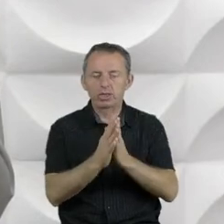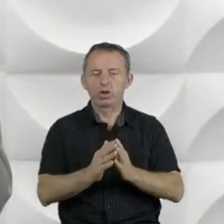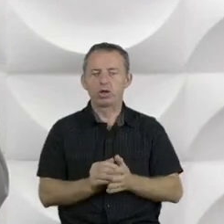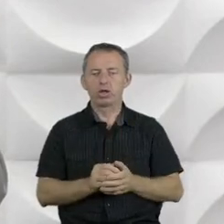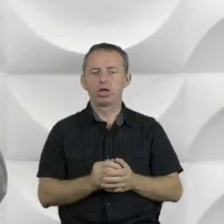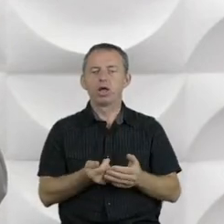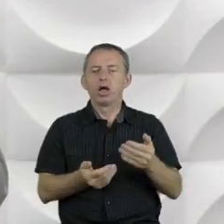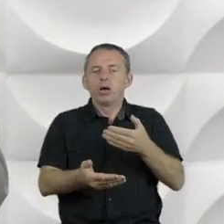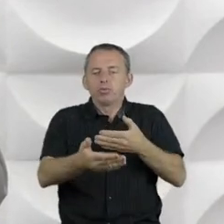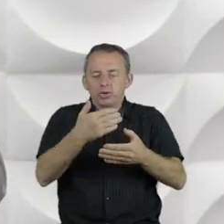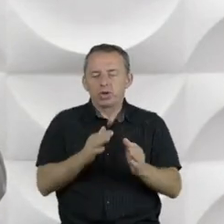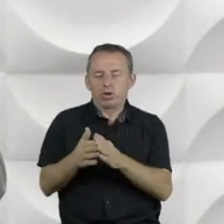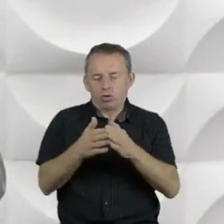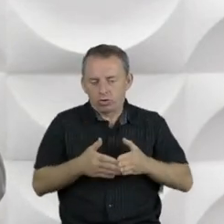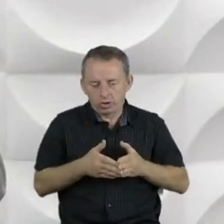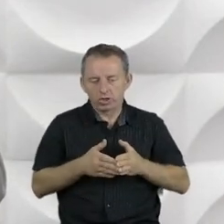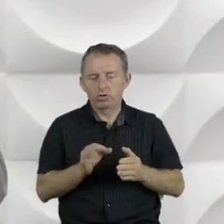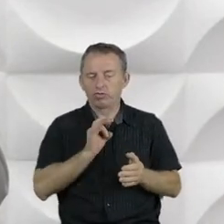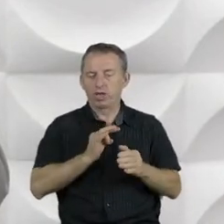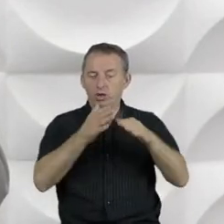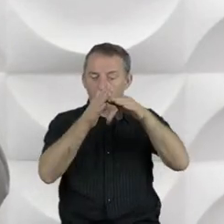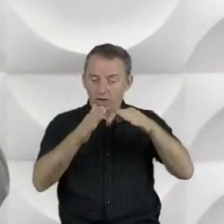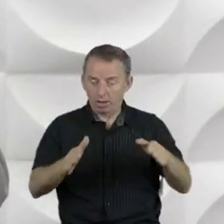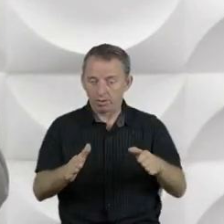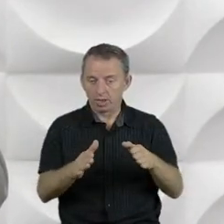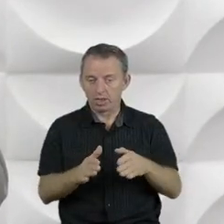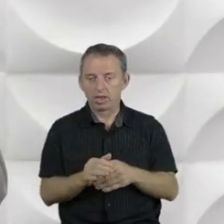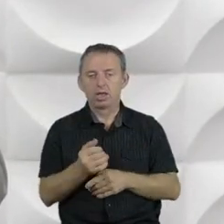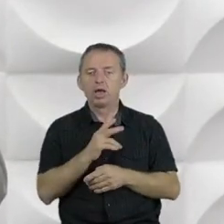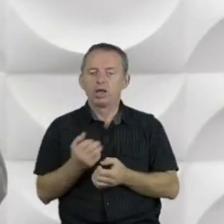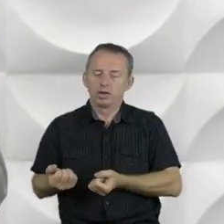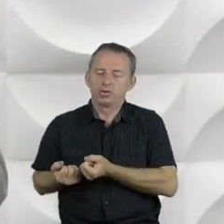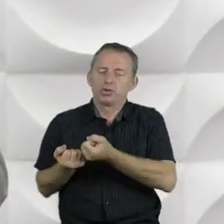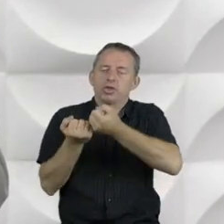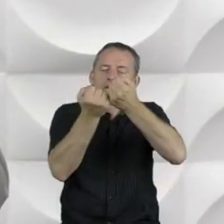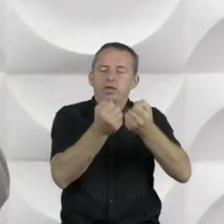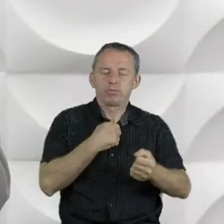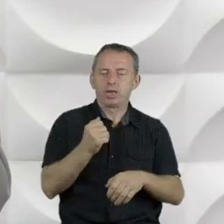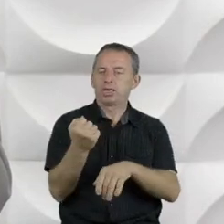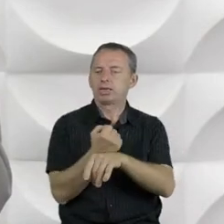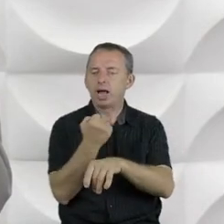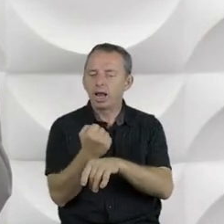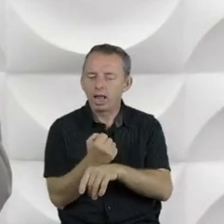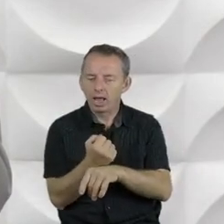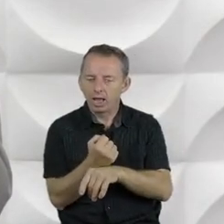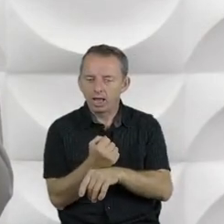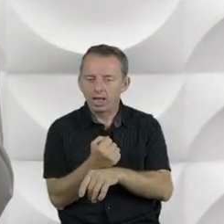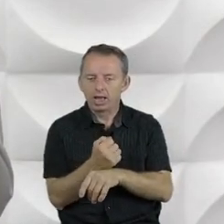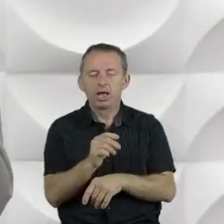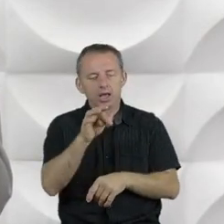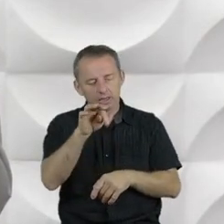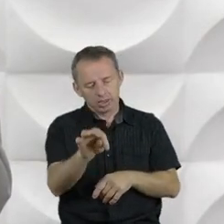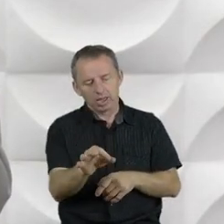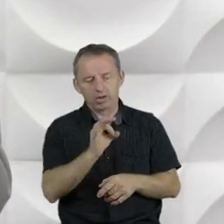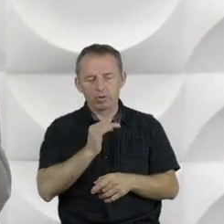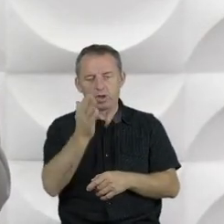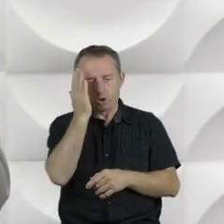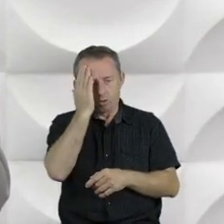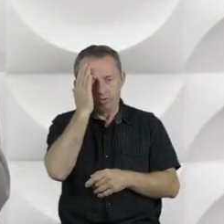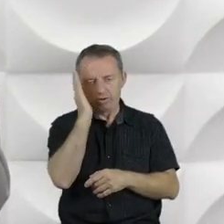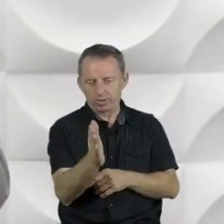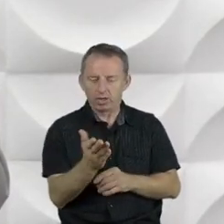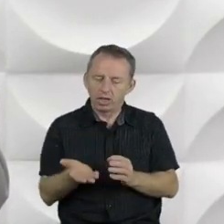Schowa mnie w ukryciu swego namiotu i wyniesie mnie na skałę. A teraz moja głowa